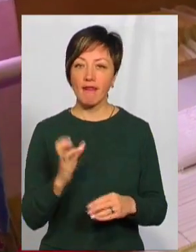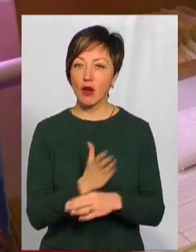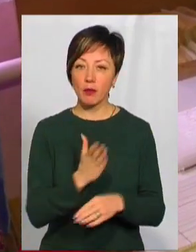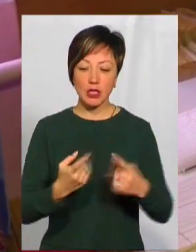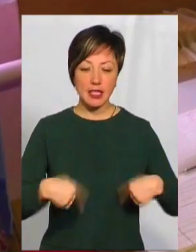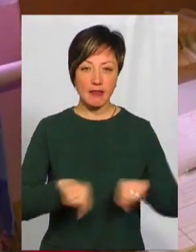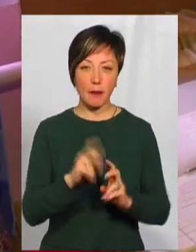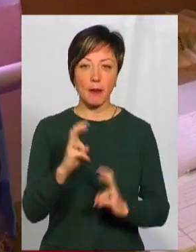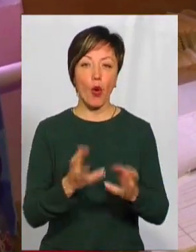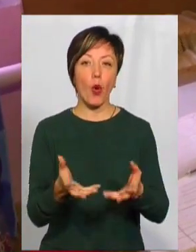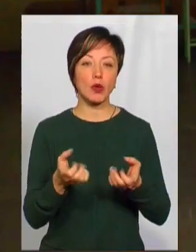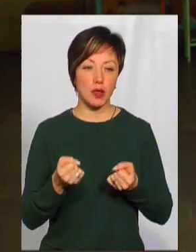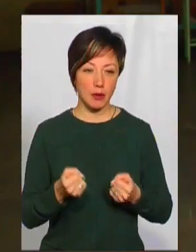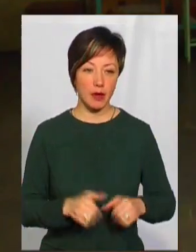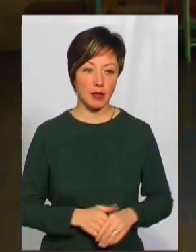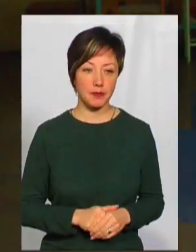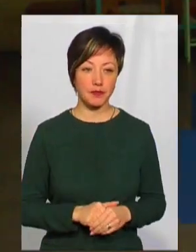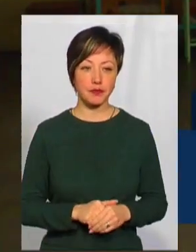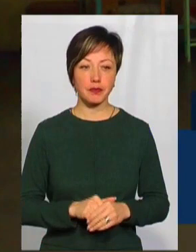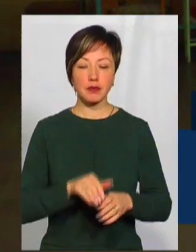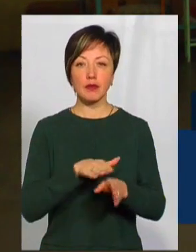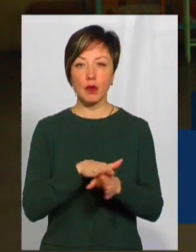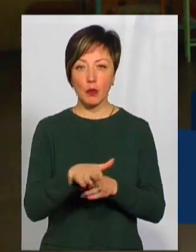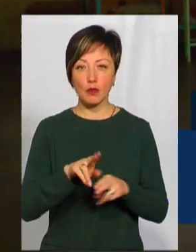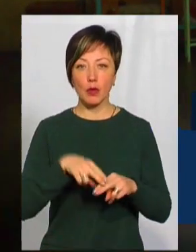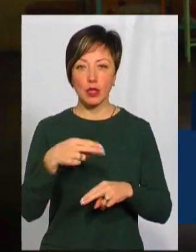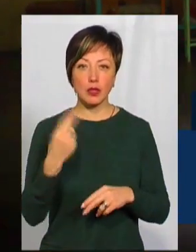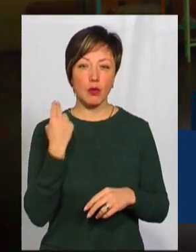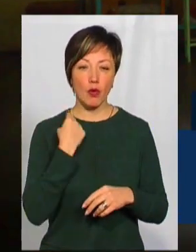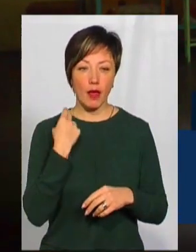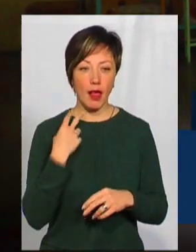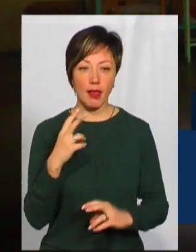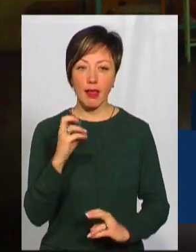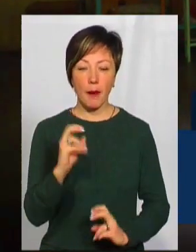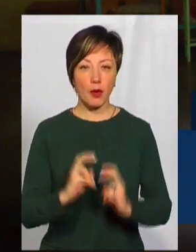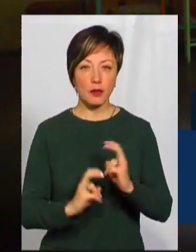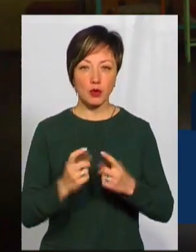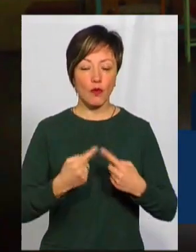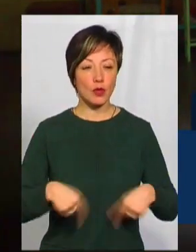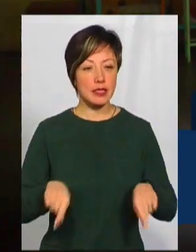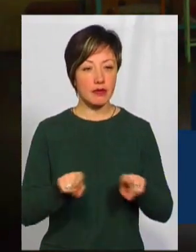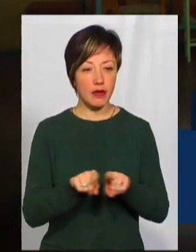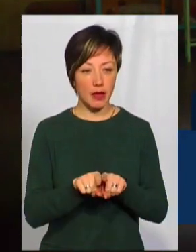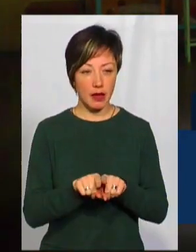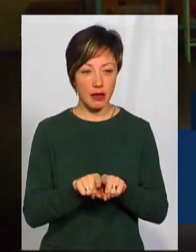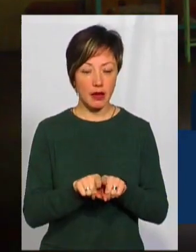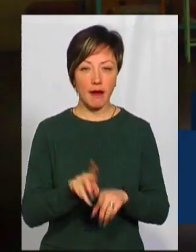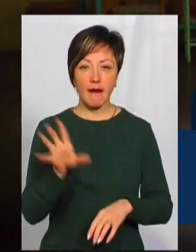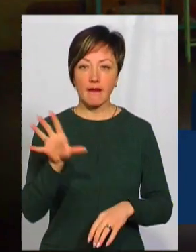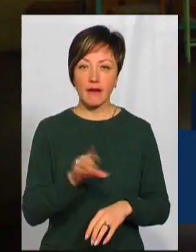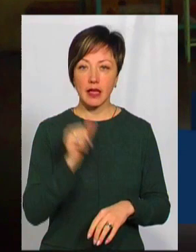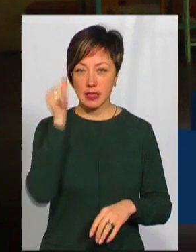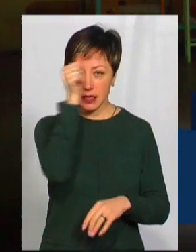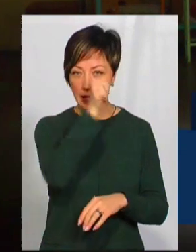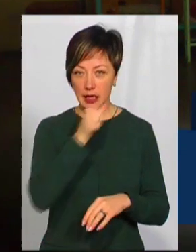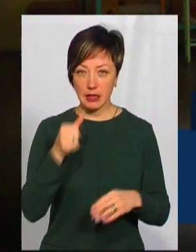підприємства отримали, каже Надія Зарицька. Повністю погашена заборгованість непромислової сфери, весь рік